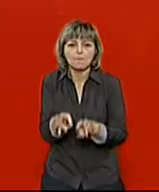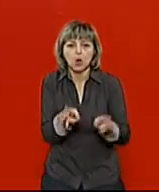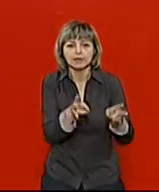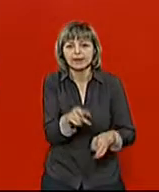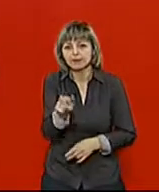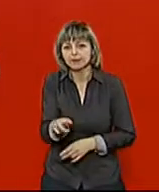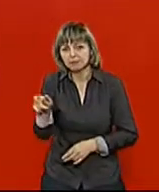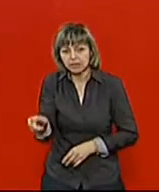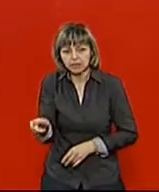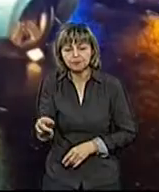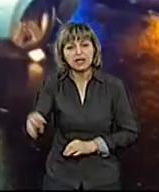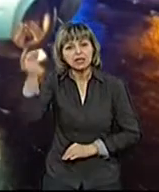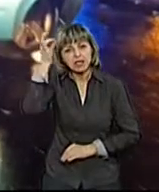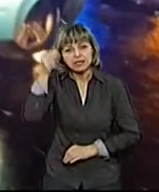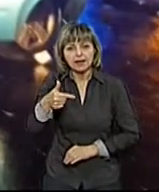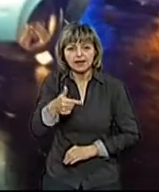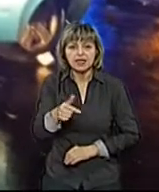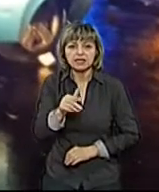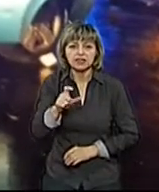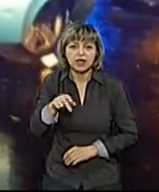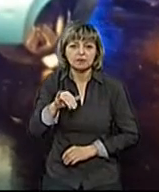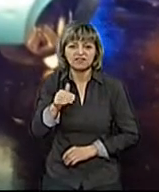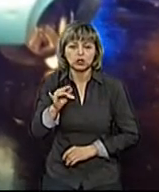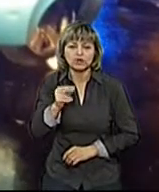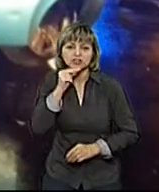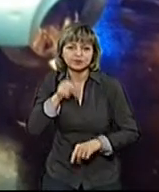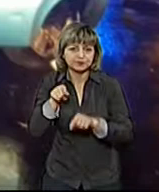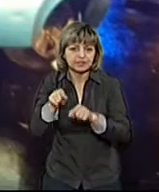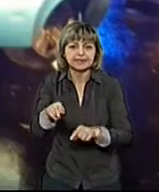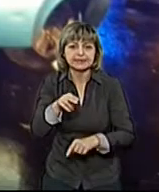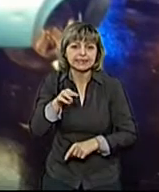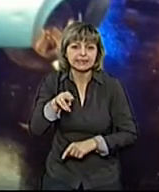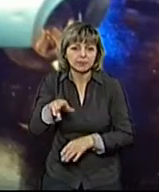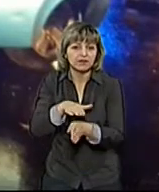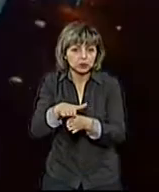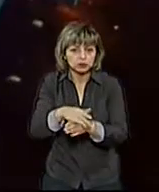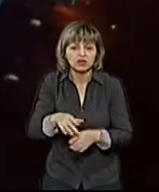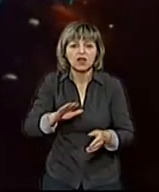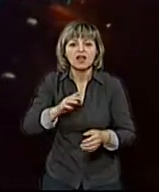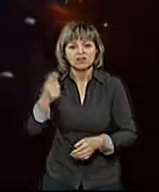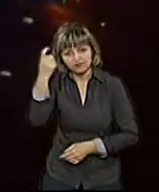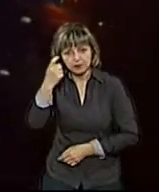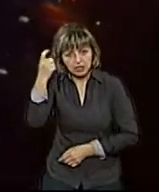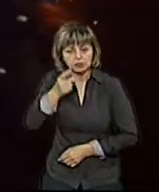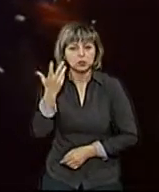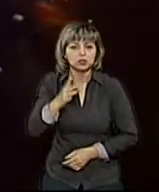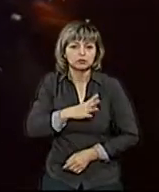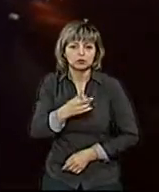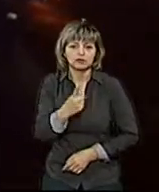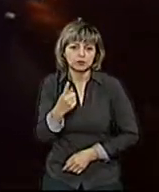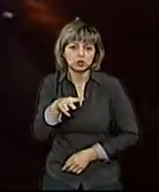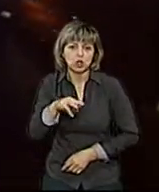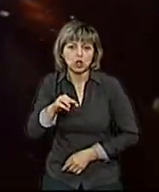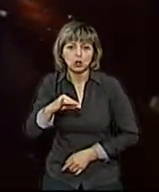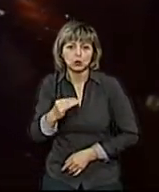Ярослав Бачинський. Нагадаємо, Геннадія Єпіфановича підозрюють у скоєнні ДТП у стані алкогольного сп'яніння, яке сталося 21